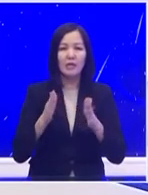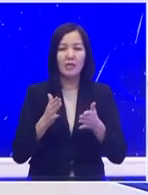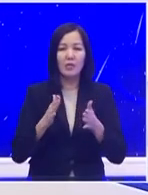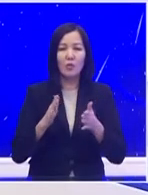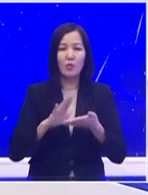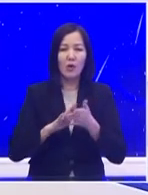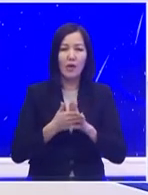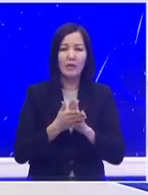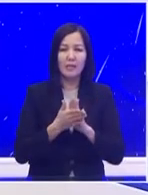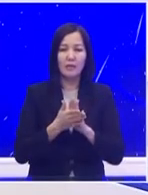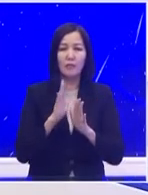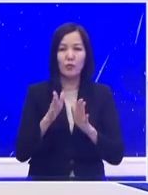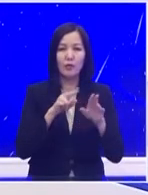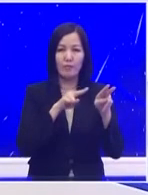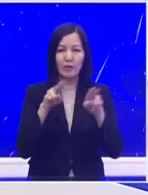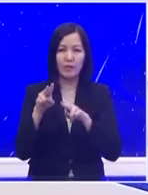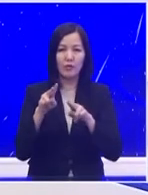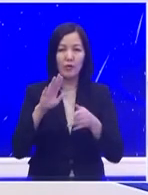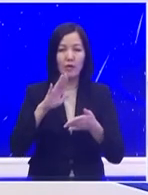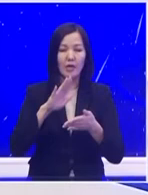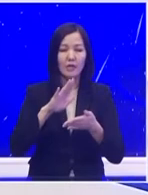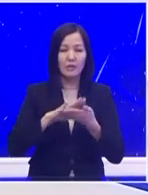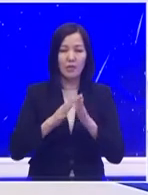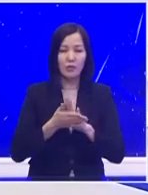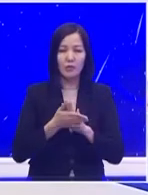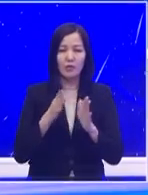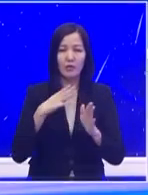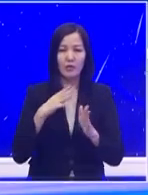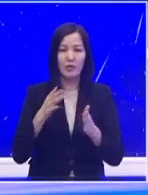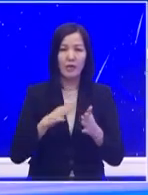остается на контроле, заключили акимы двух регионов.